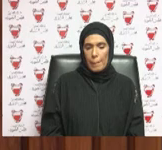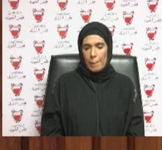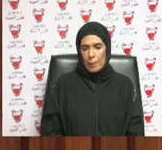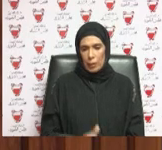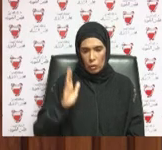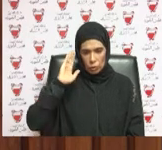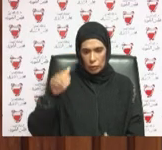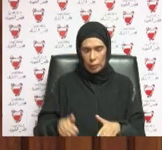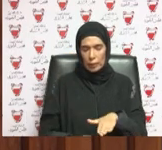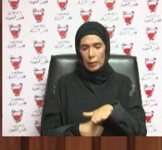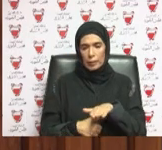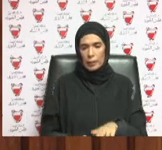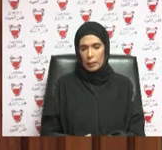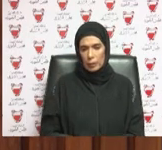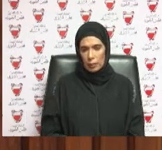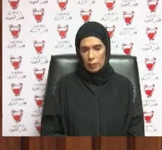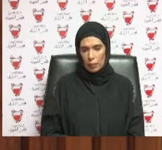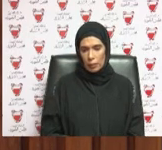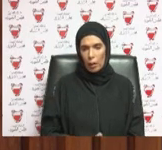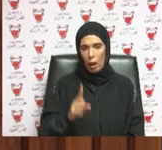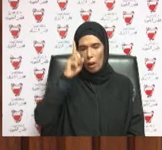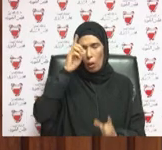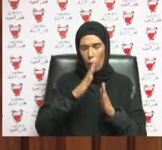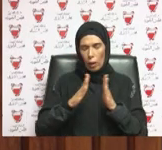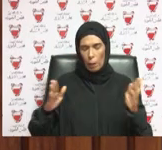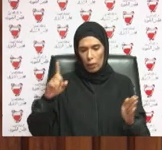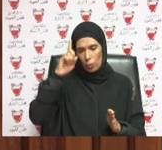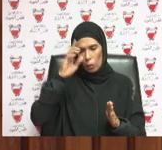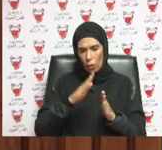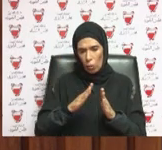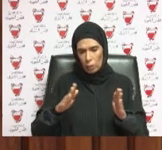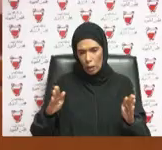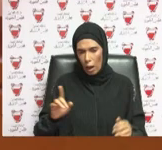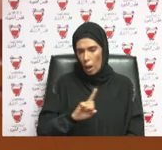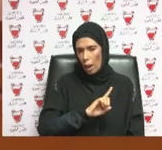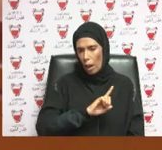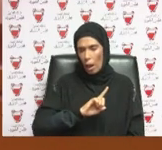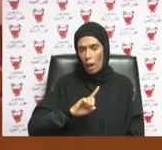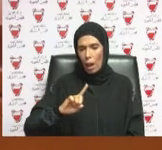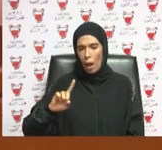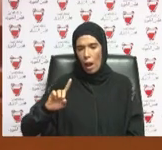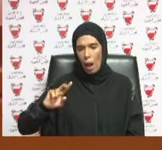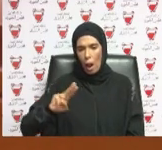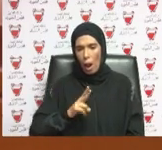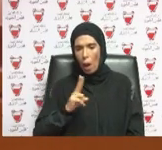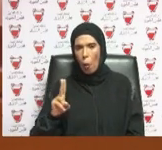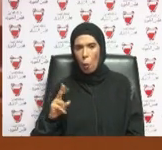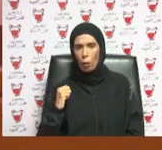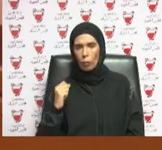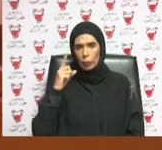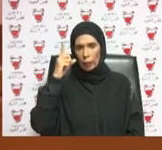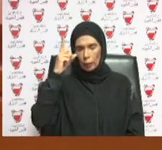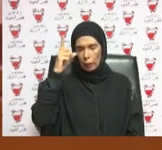عن سيدي الرئيس. الله أكبر الله أكبر، ولا حول ولا قوة إلا بالله العلي العظيم. يا أيتها